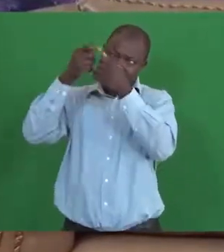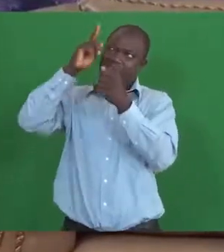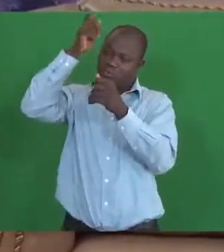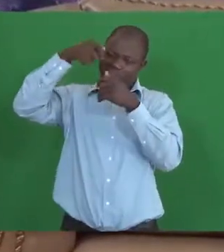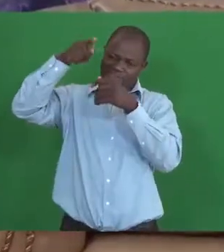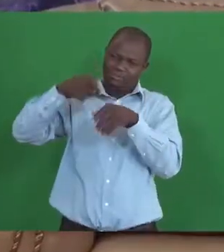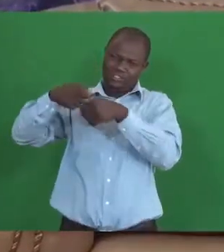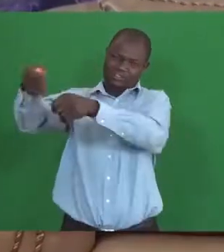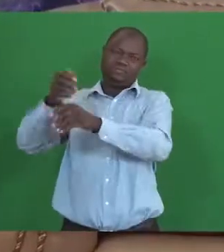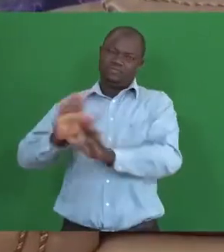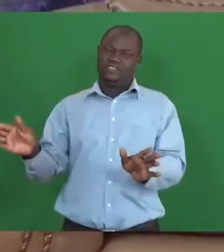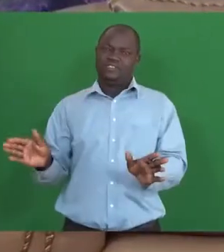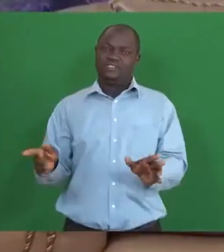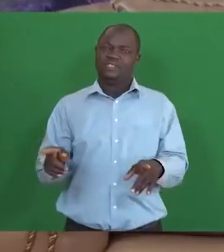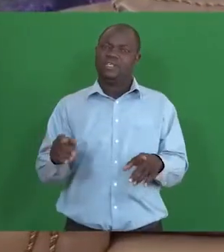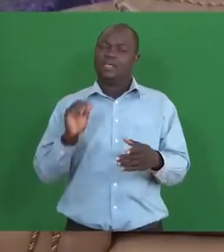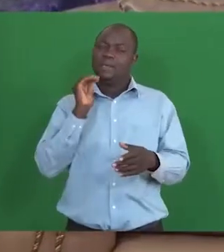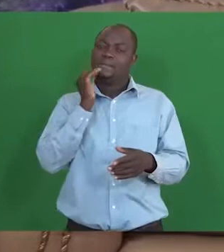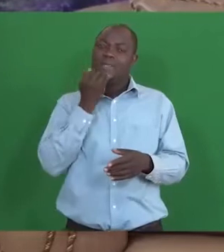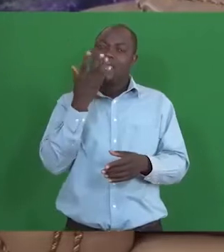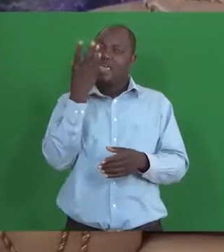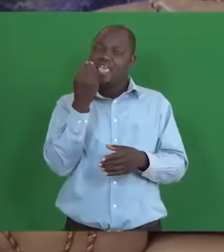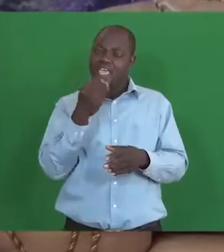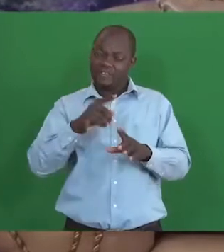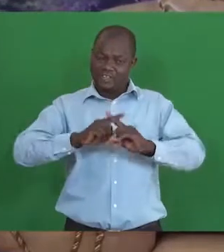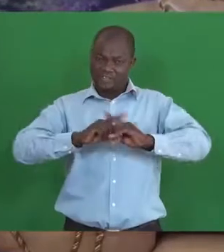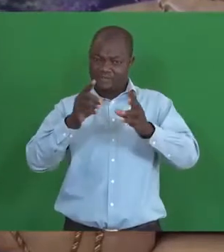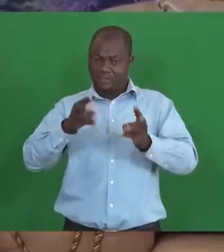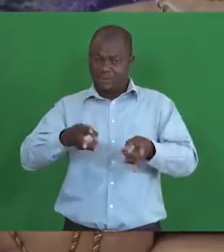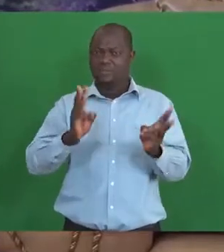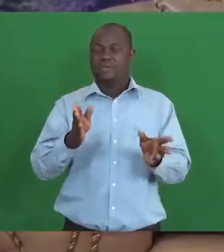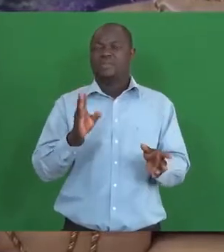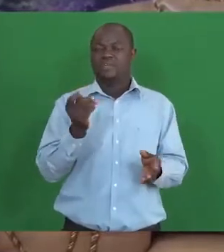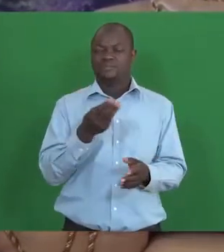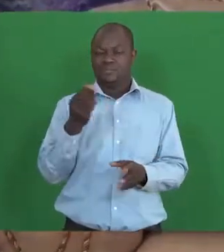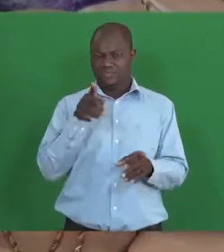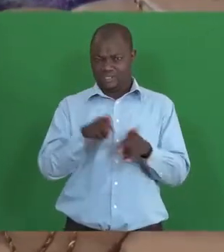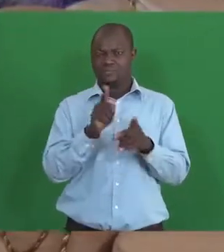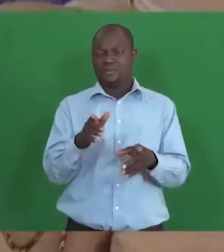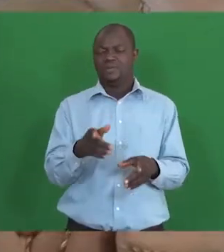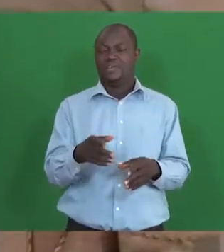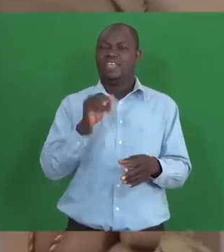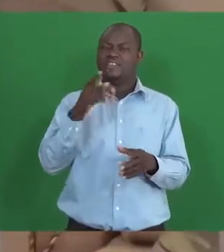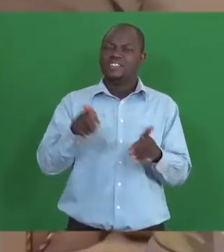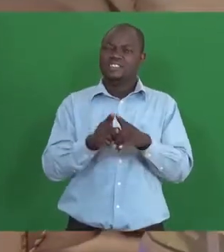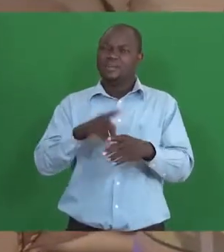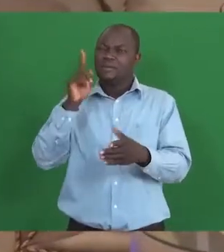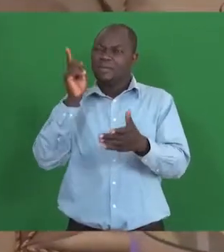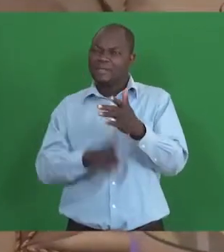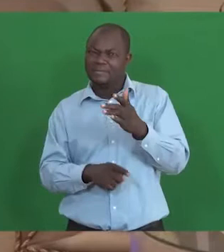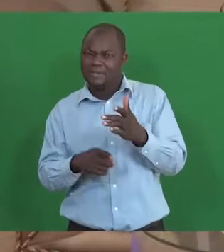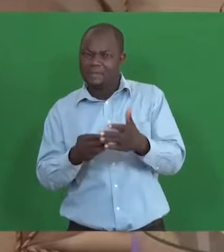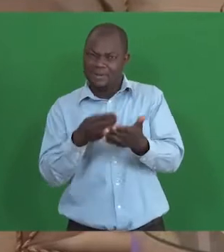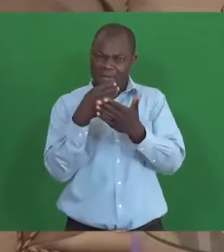anditika kuragidza kuti panogona kunge paine mutsauko asi tiri vanhu vamwe chete anditi kana zvazvemitero kana